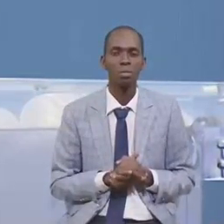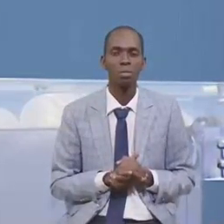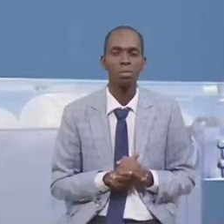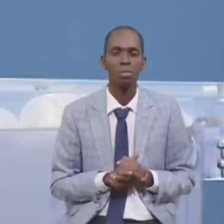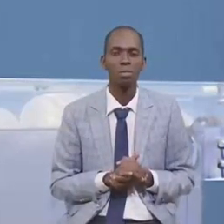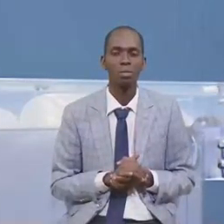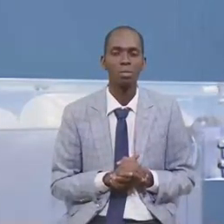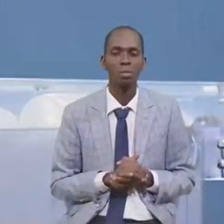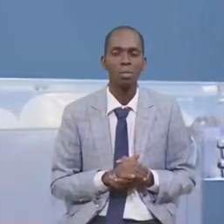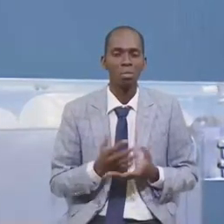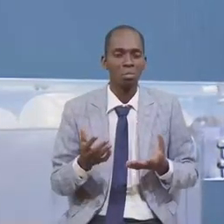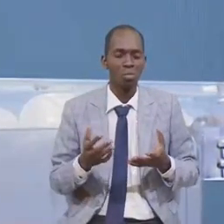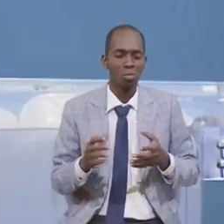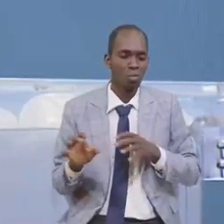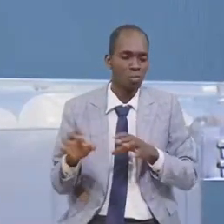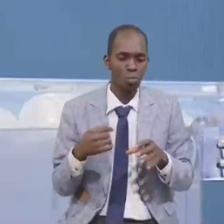Est-ce que nous le faisons vraiment?